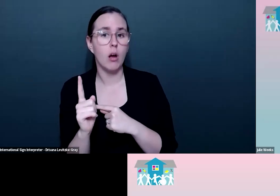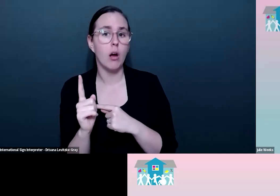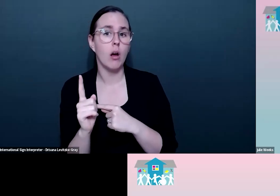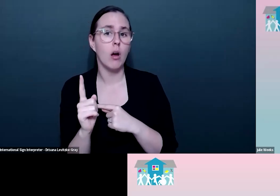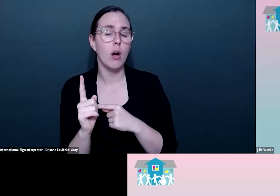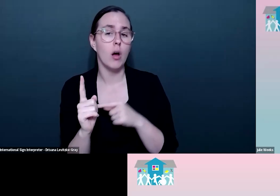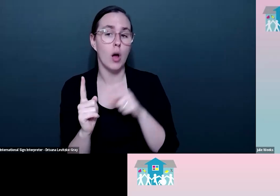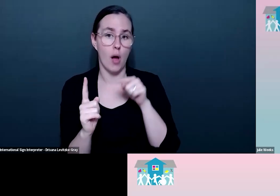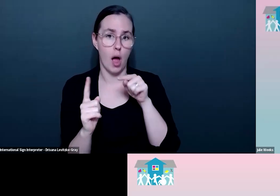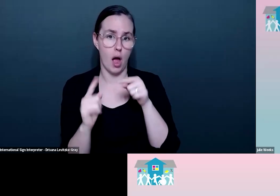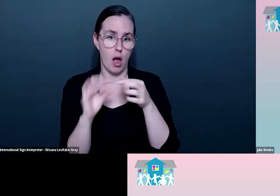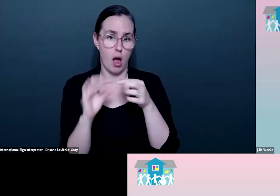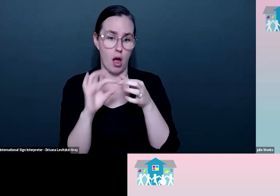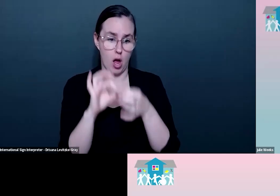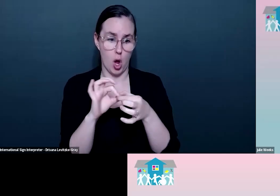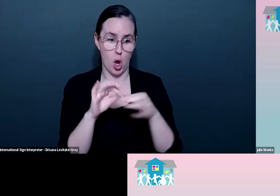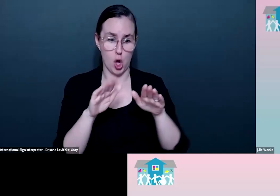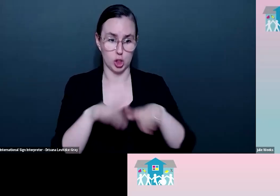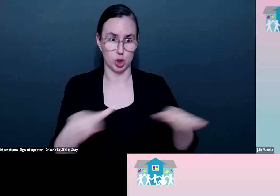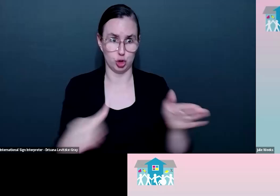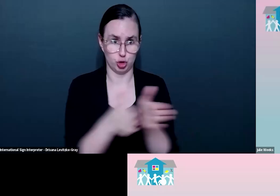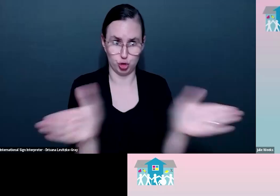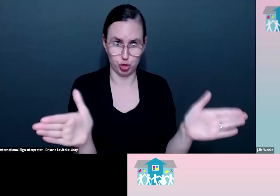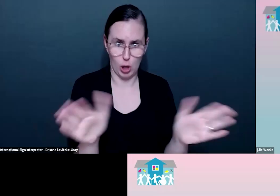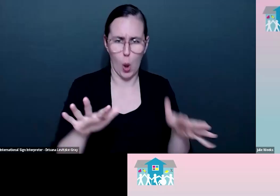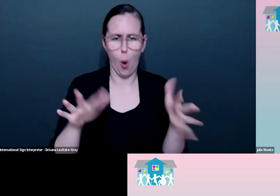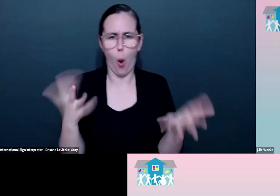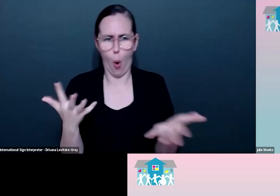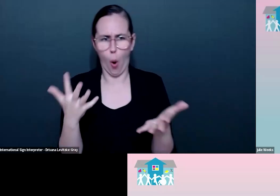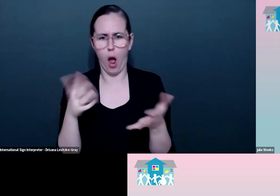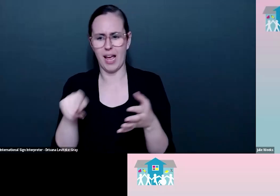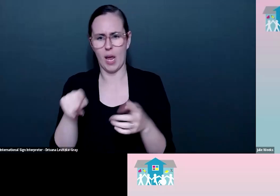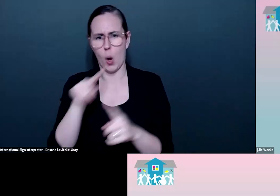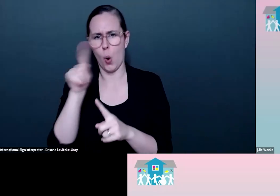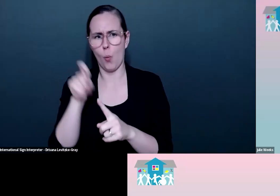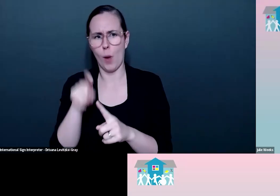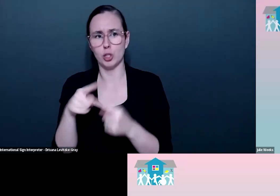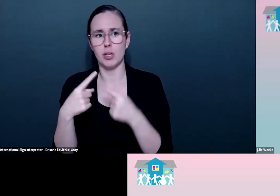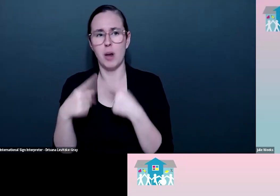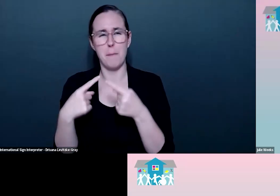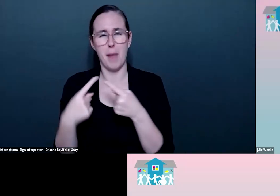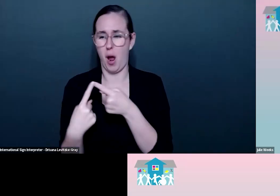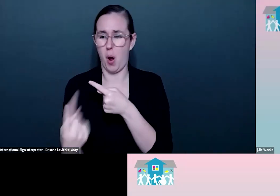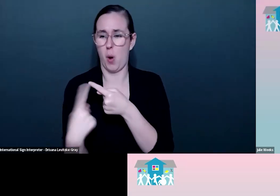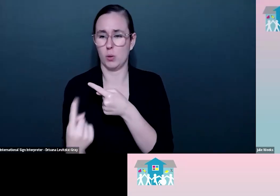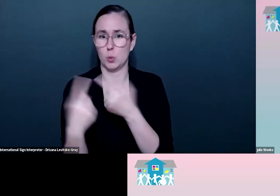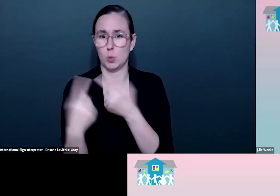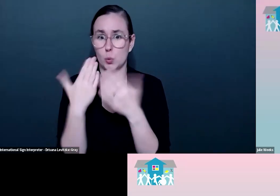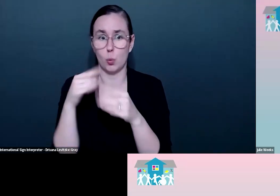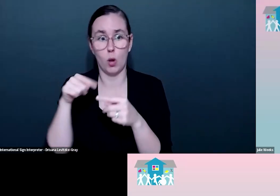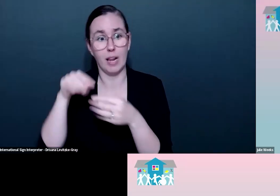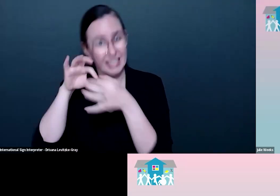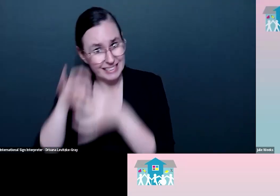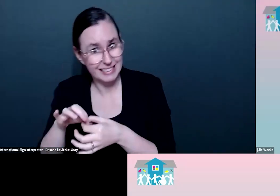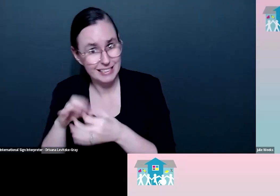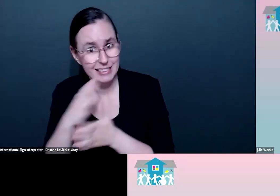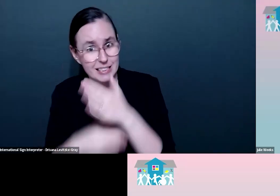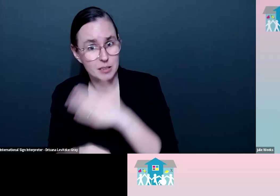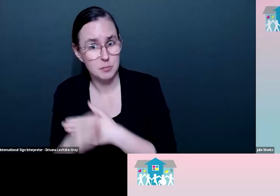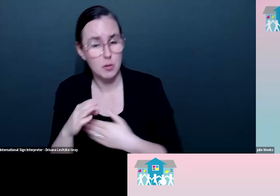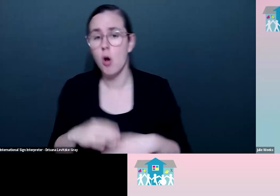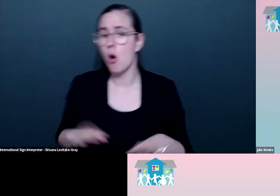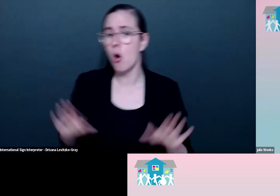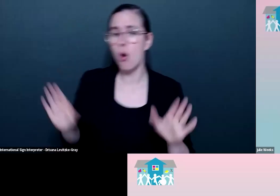enfants avec des handicapés? Alors, ce ne sont pas des questions spécifiques aux enfants handicapés. Elles peuvent être utilisées,